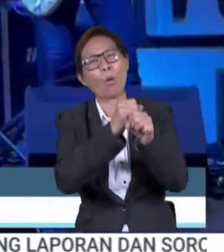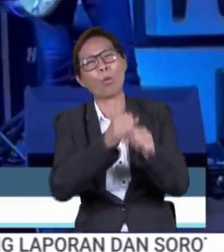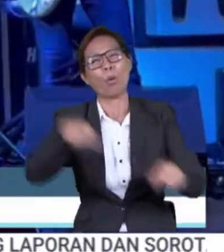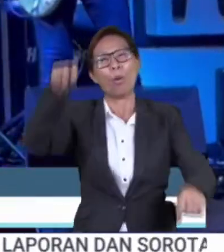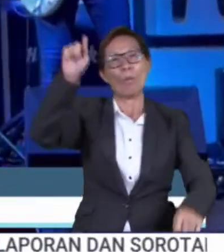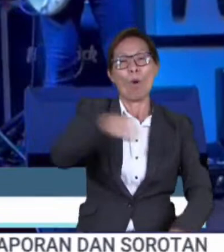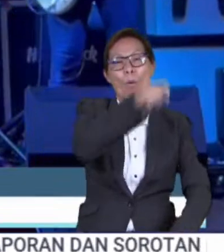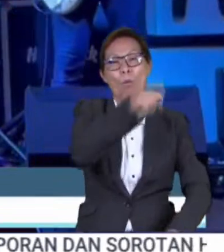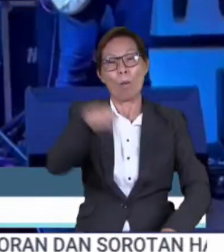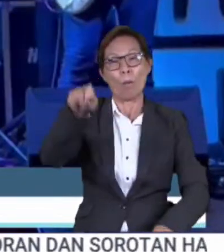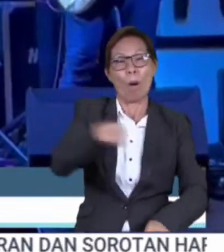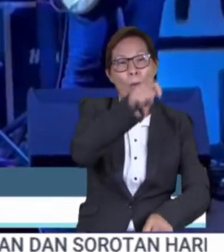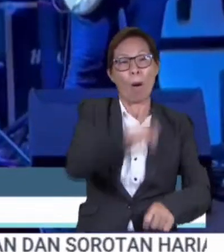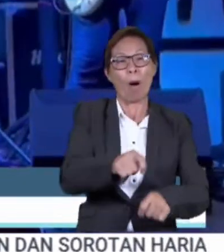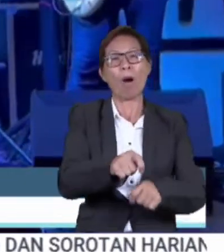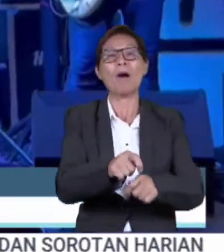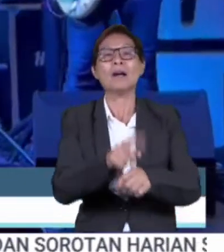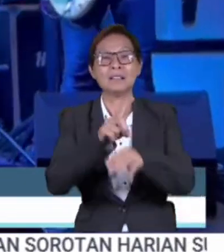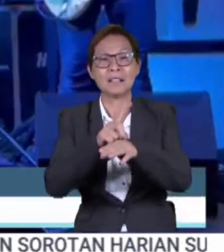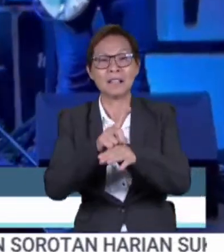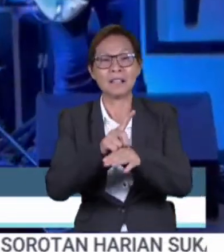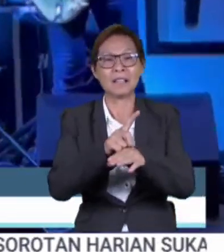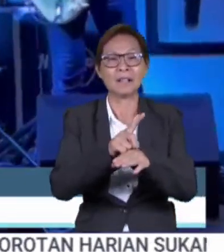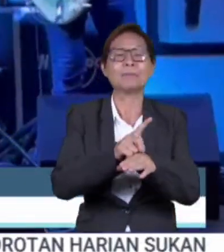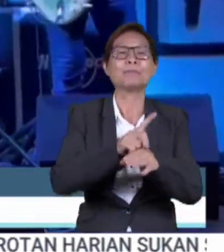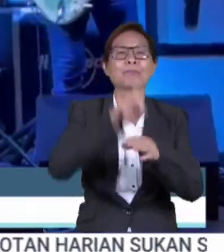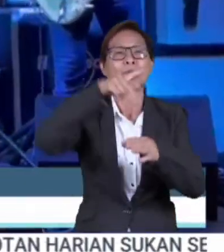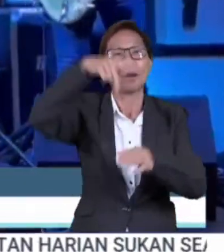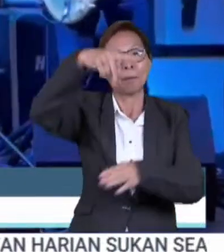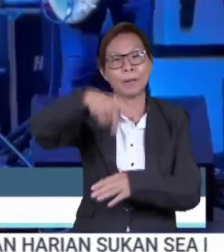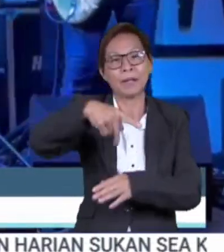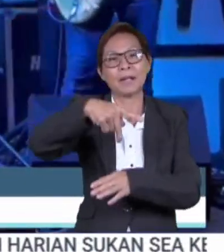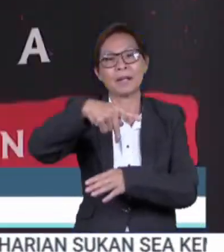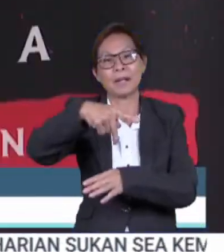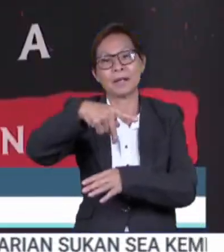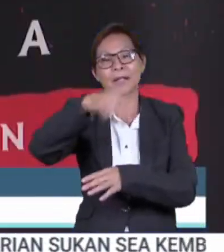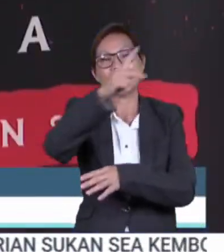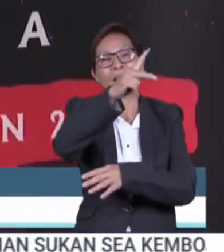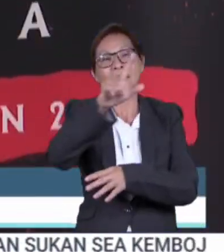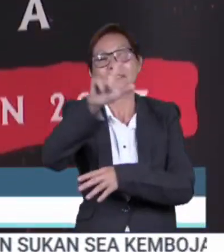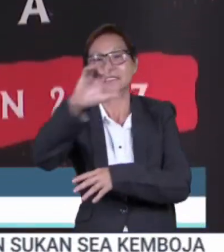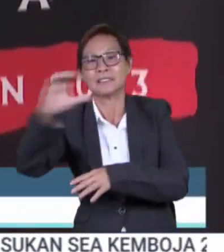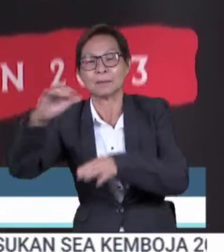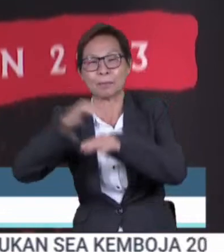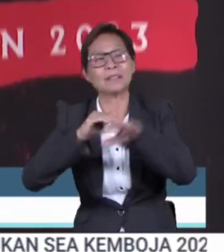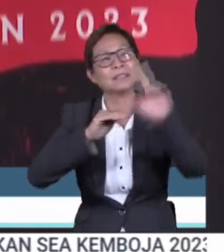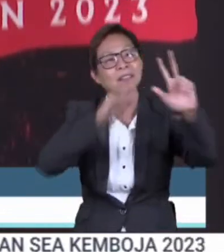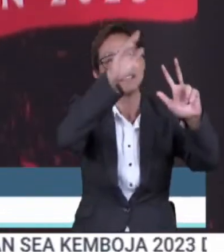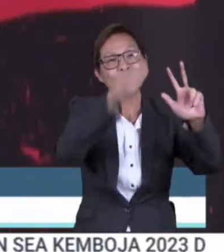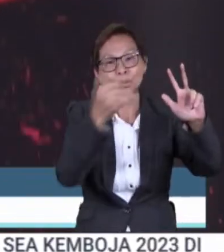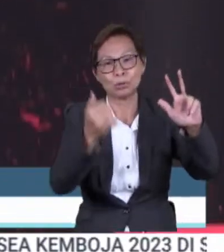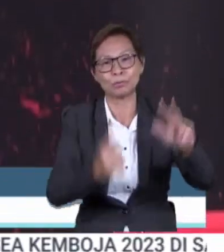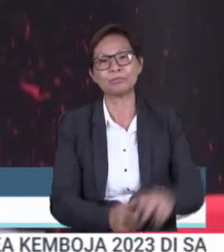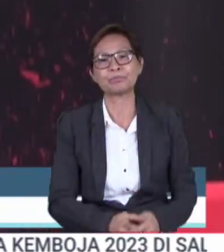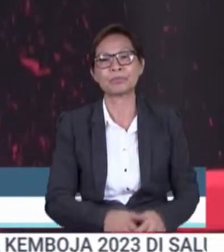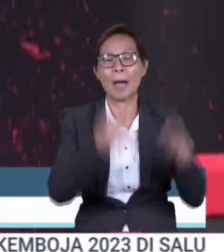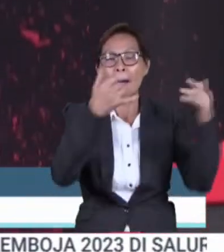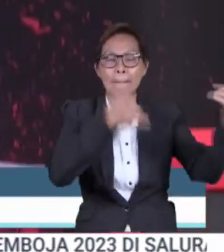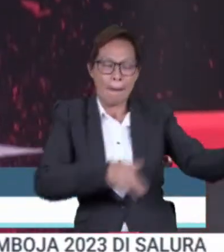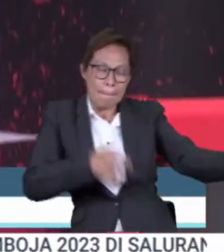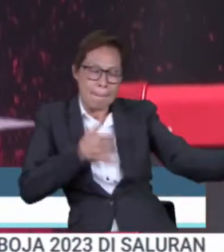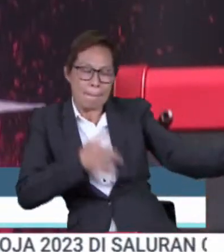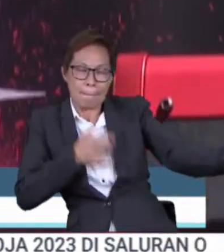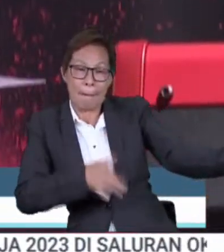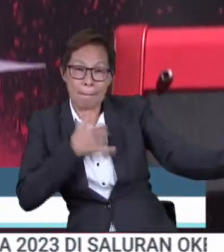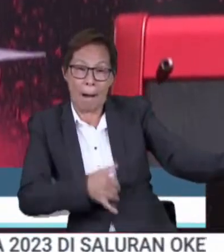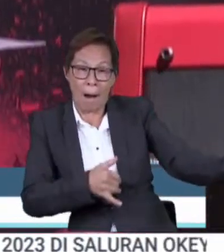anjuran Menara Network Serendam Berhad di Dewan Plenary Pusat Convention Kuala Lumpur pada 3 Jun ini. Selaku pemain gitar,